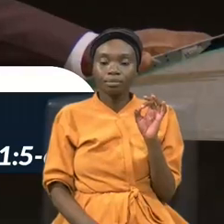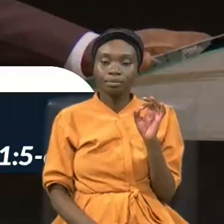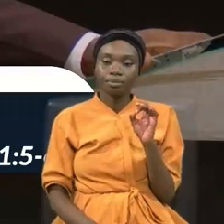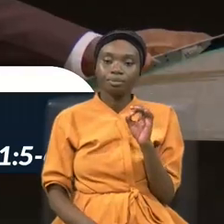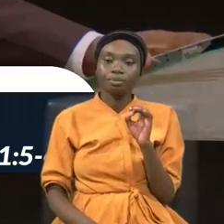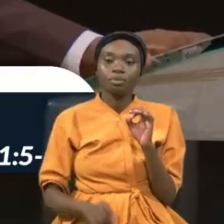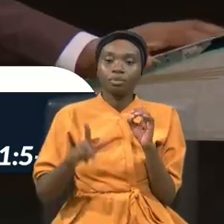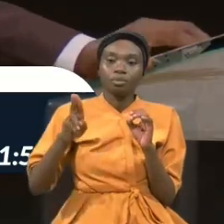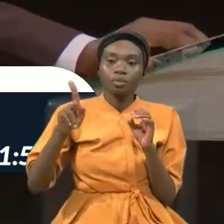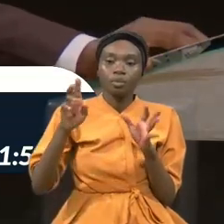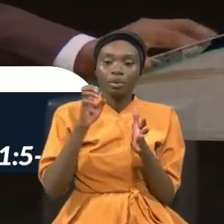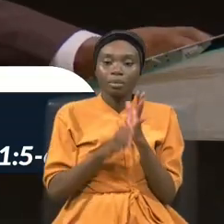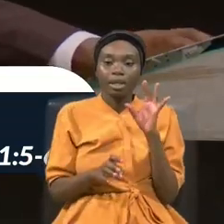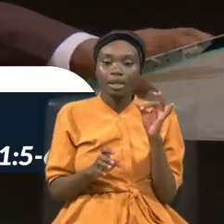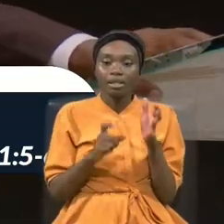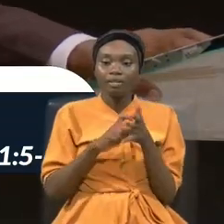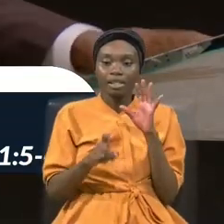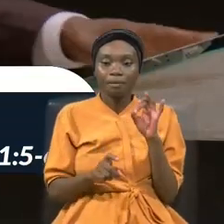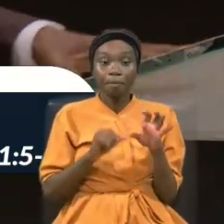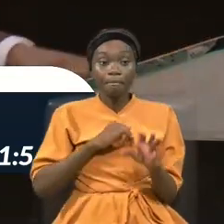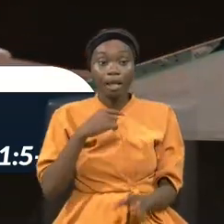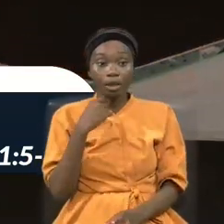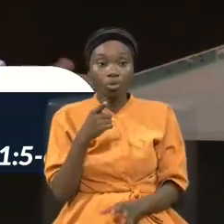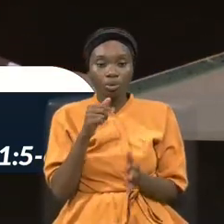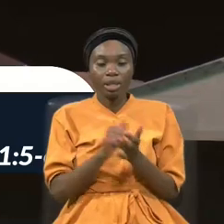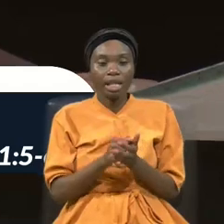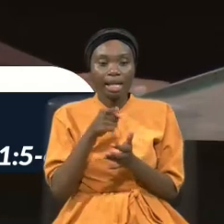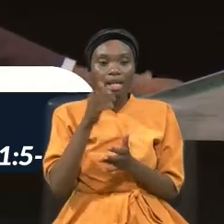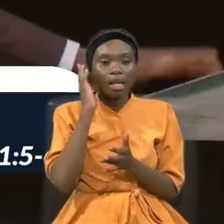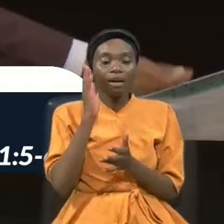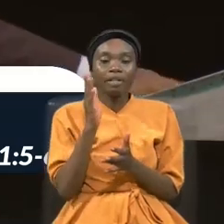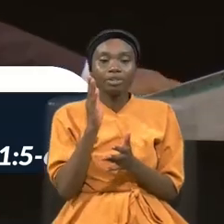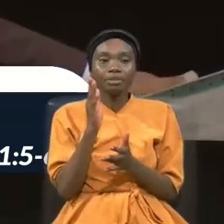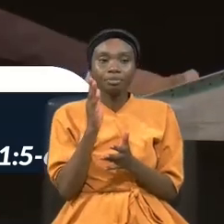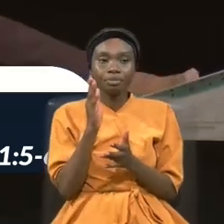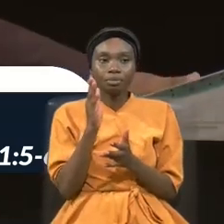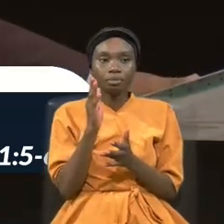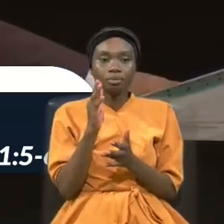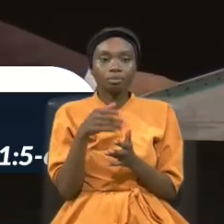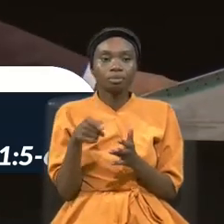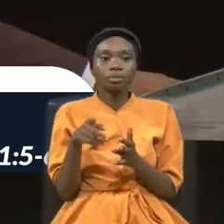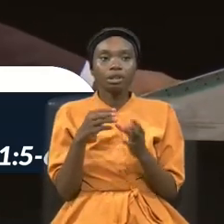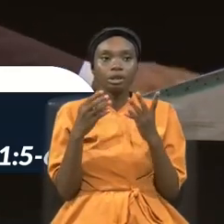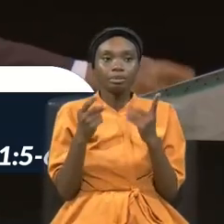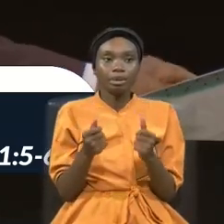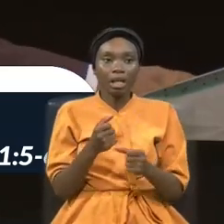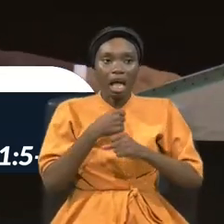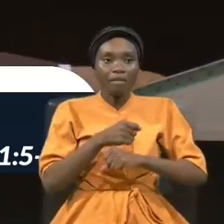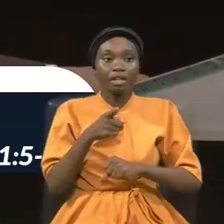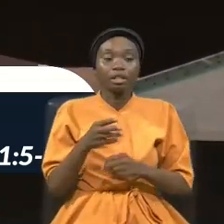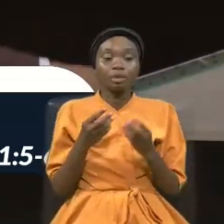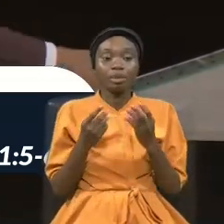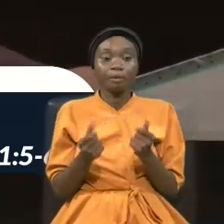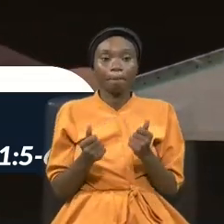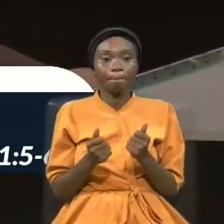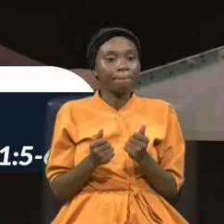Luc 18, 8. Je vous le dis, il leur fera promptement justice,